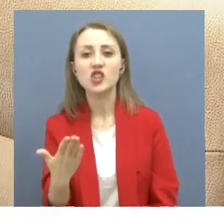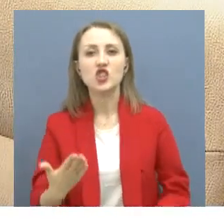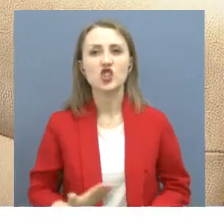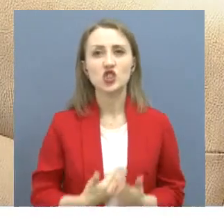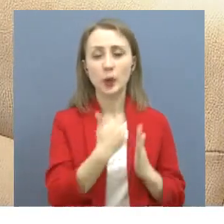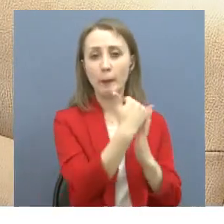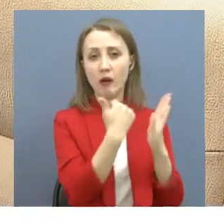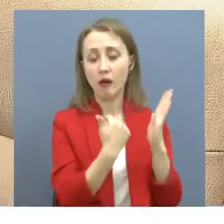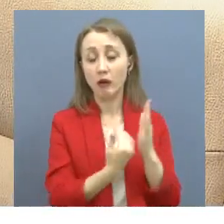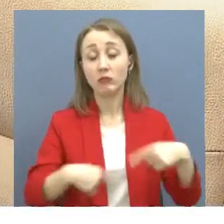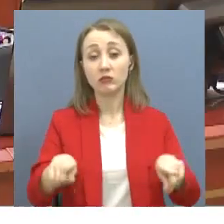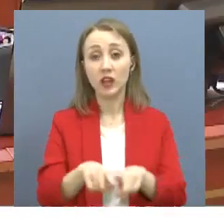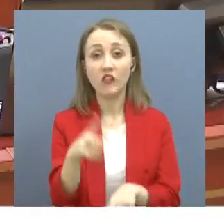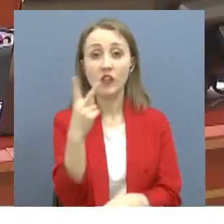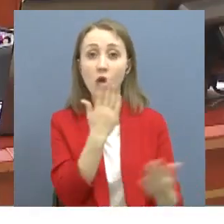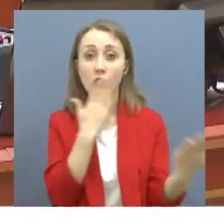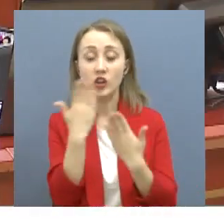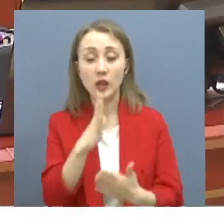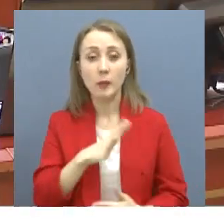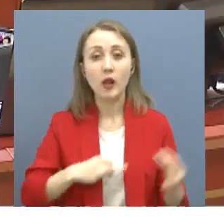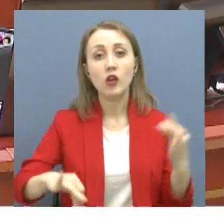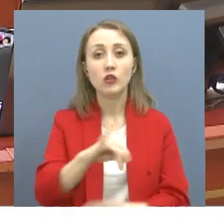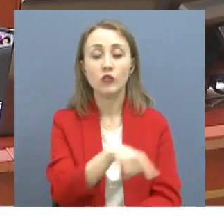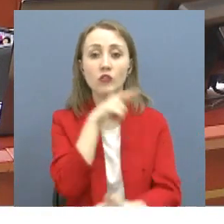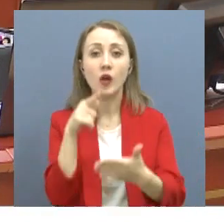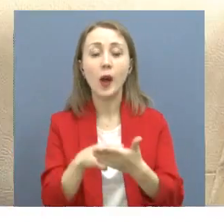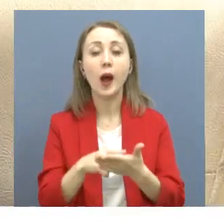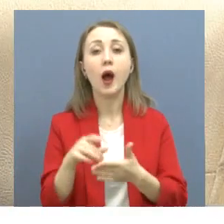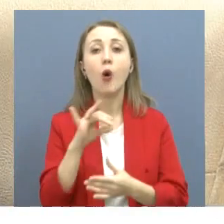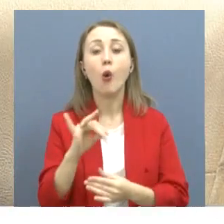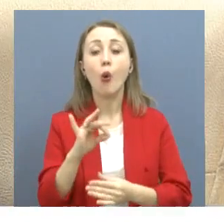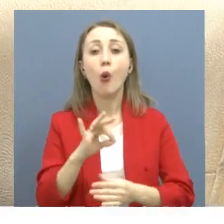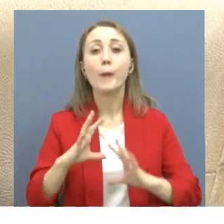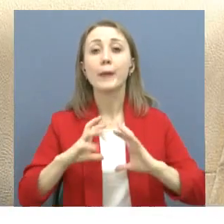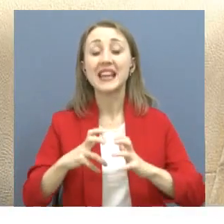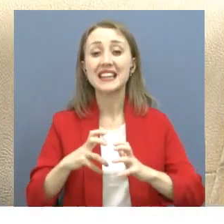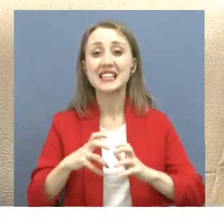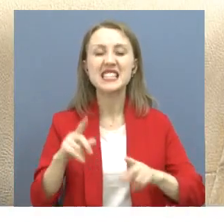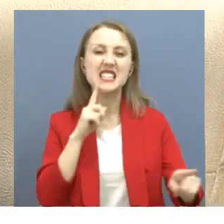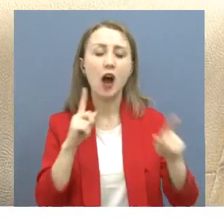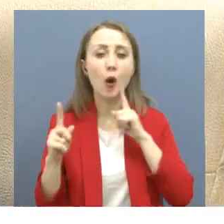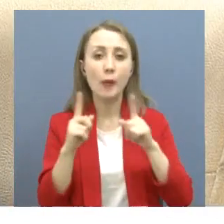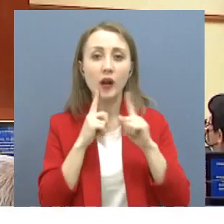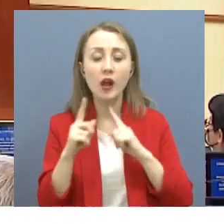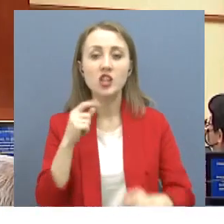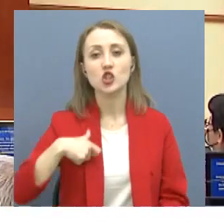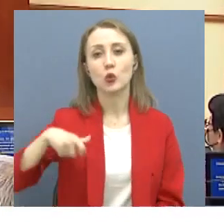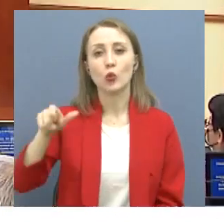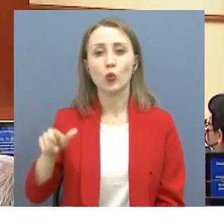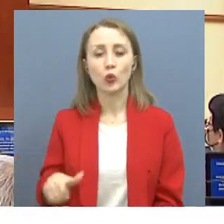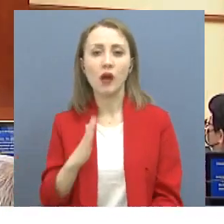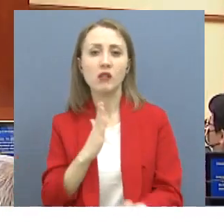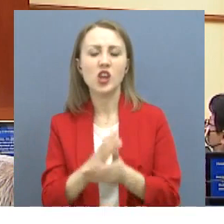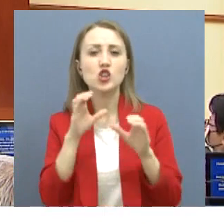программ. Кроме того, во втором чтении был обсужден законопроект о мирных собраниях. В ходе подготовки к рассмотрению на пленарном заседании депутаты внесли в правительственный